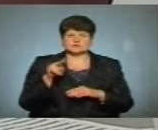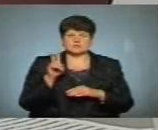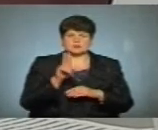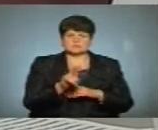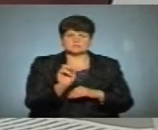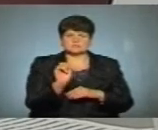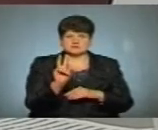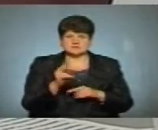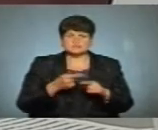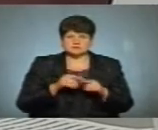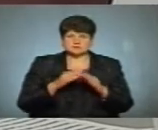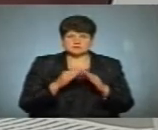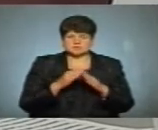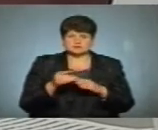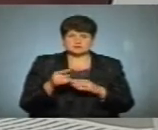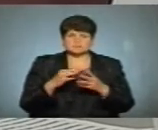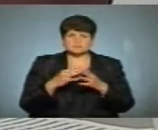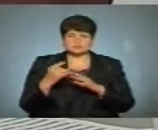це будинок Тернопільського